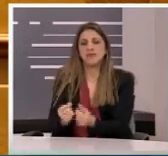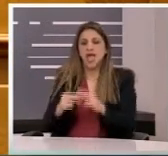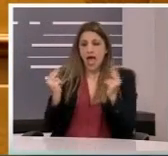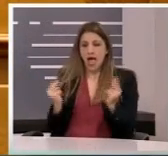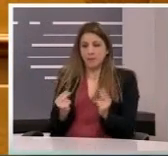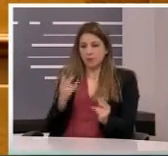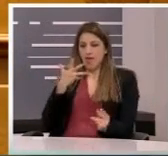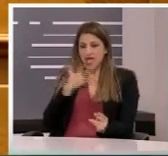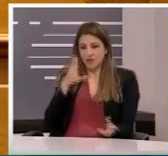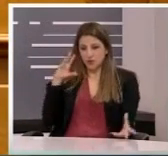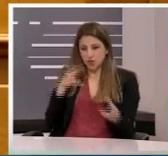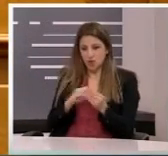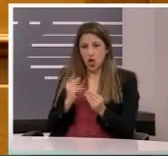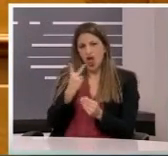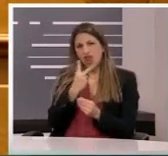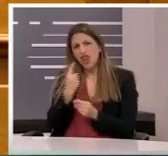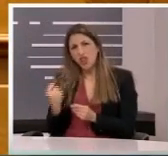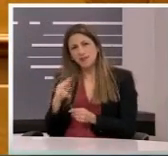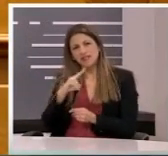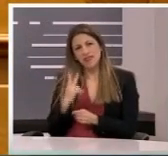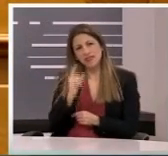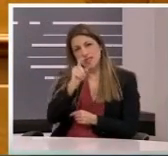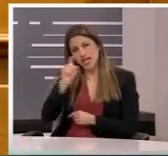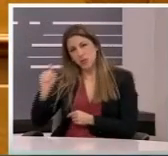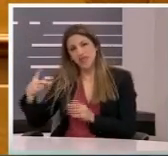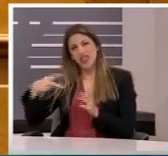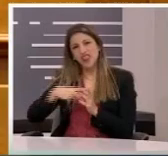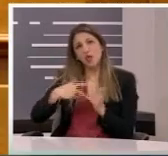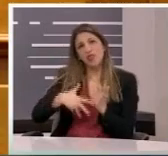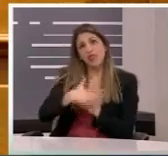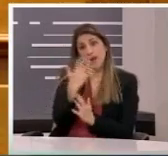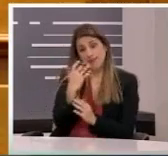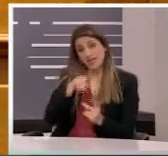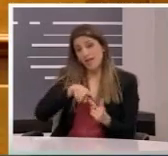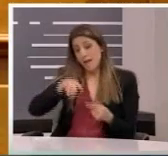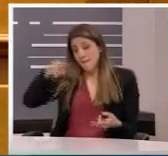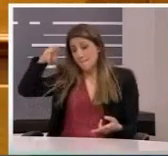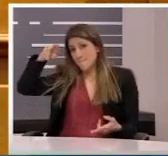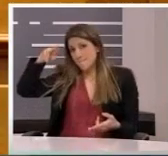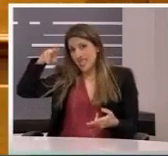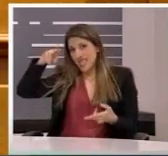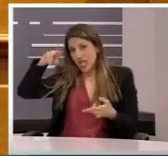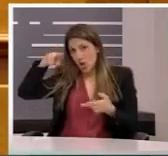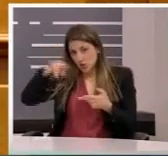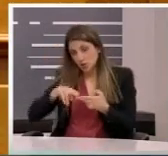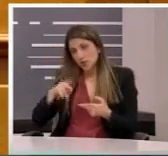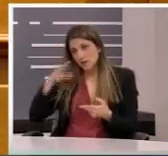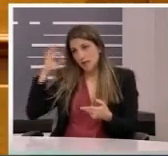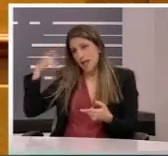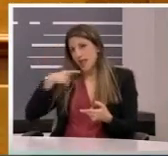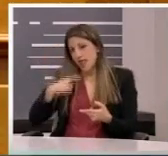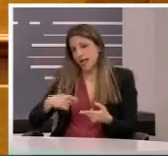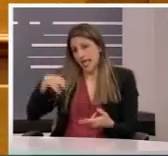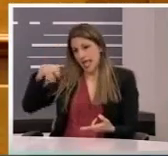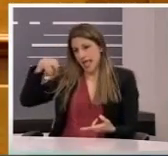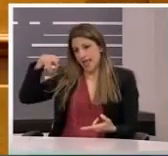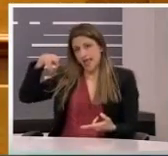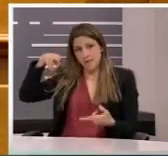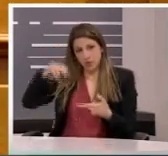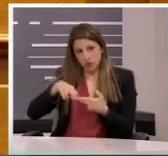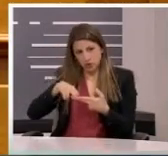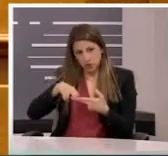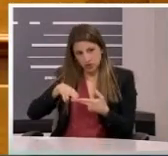δαπάνη συνολική ήταν περίπου 2.500.000 το 2015 και η μείωση που υπετίθετο αντιγεγονικά